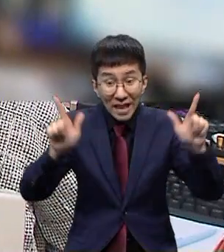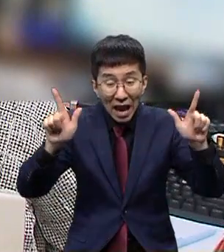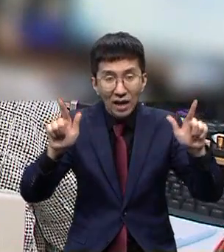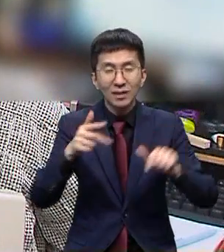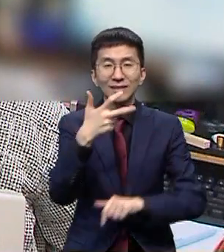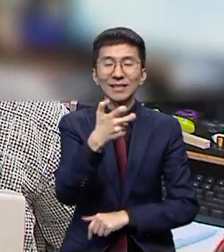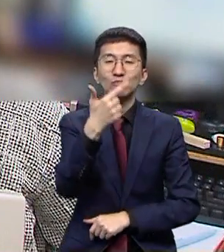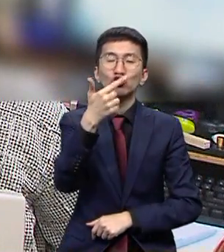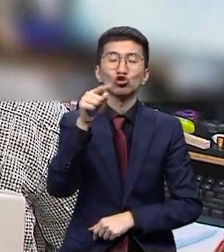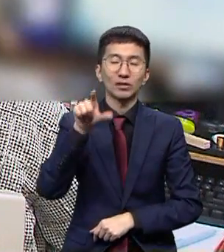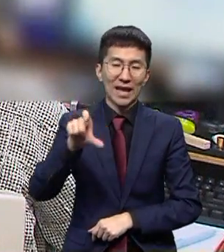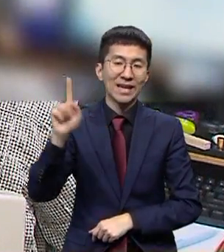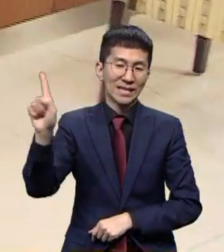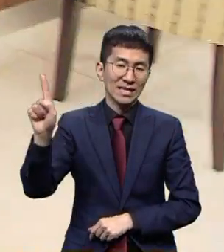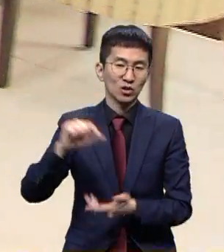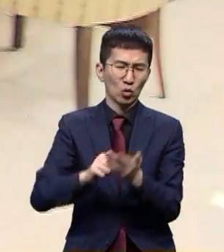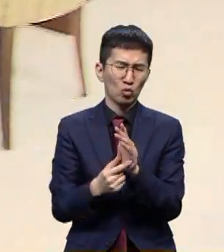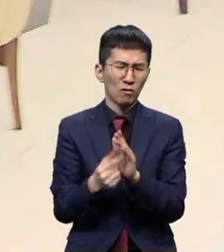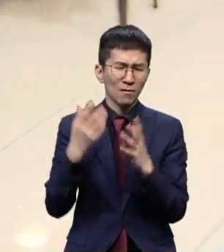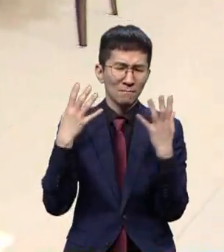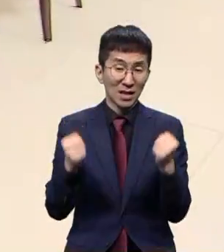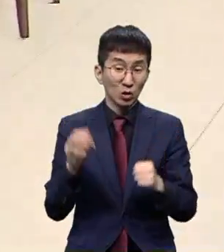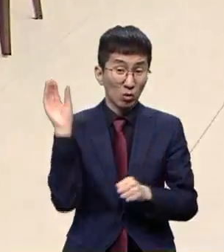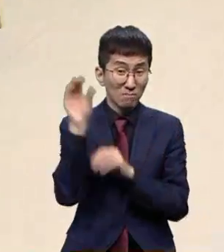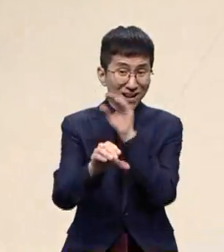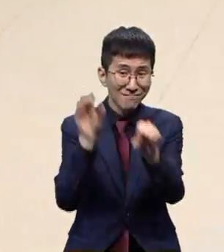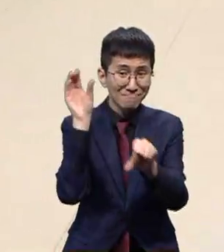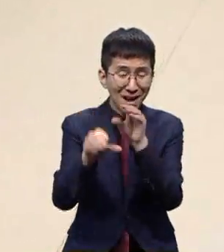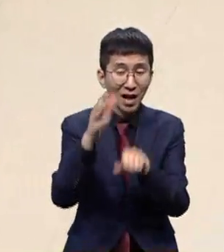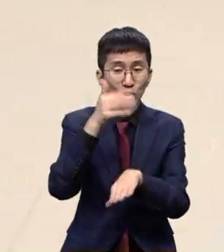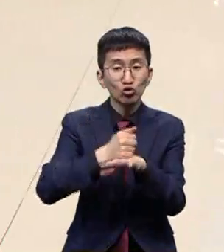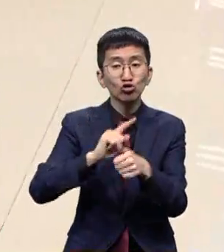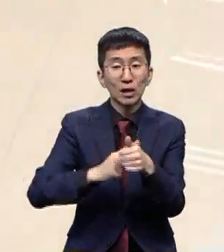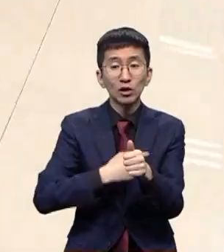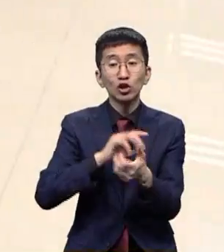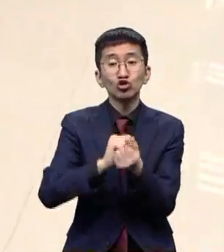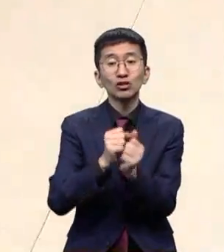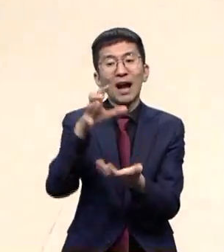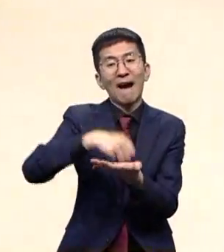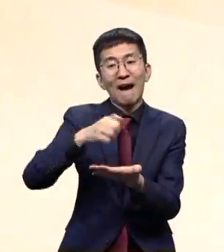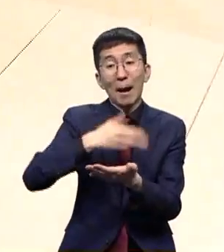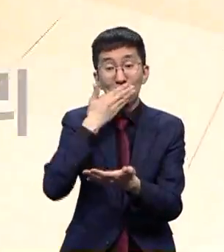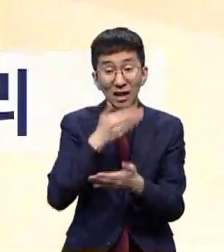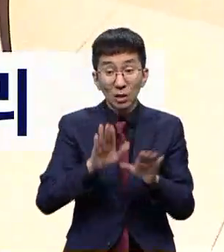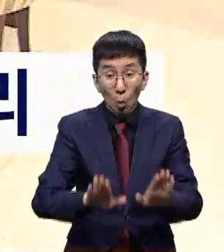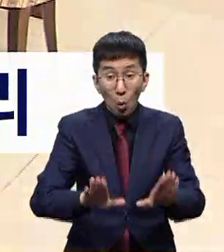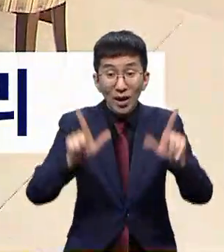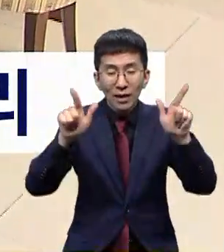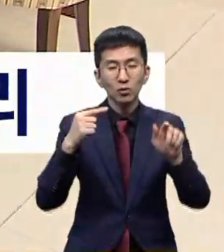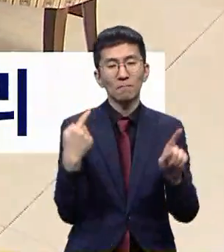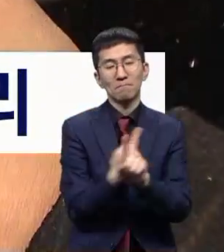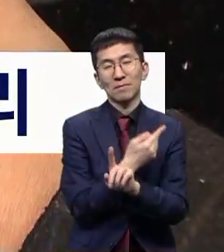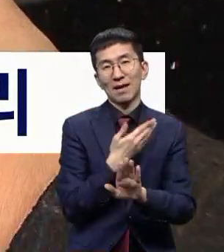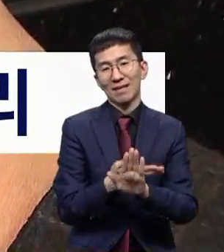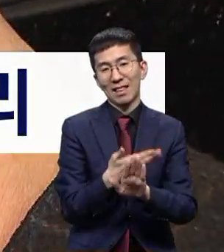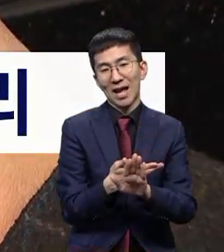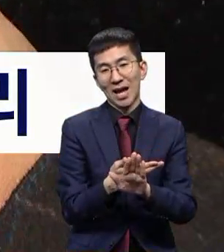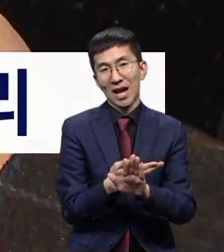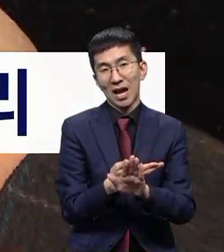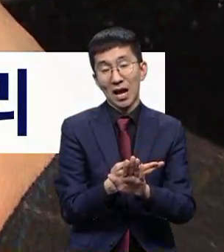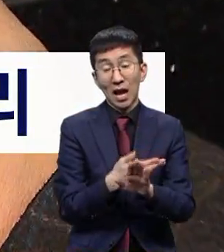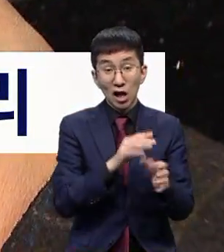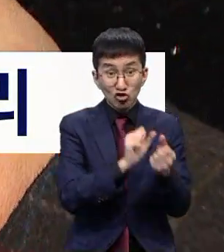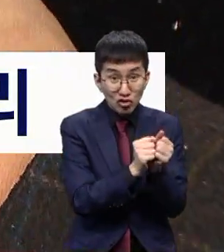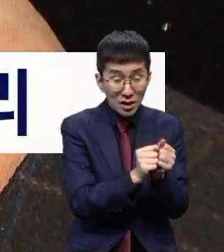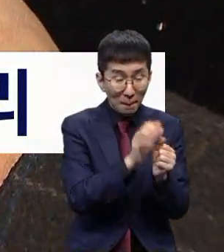1에 달했습니다. 증거금을 많이 낼수록 더 많은 주식을 받는 방식에서 올해부터는 일반인 공모에 배정된 물량